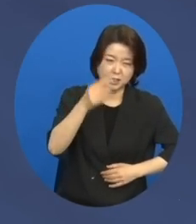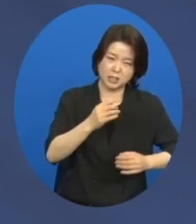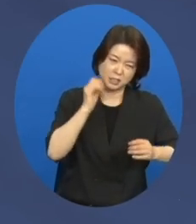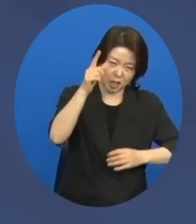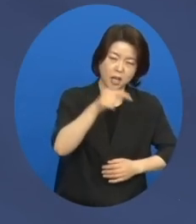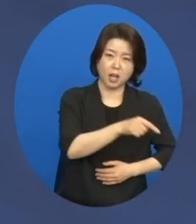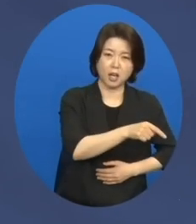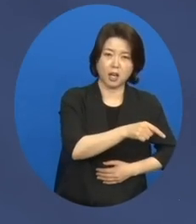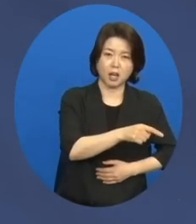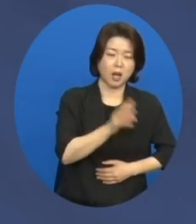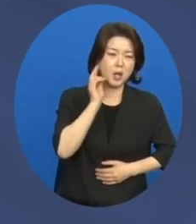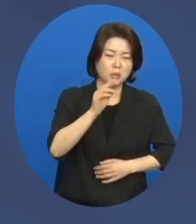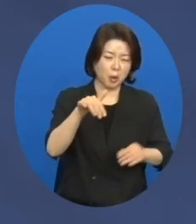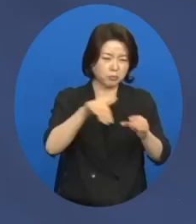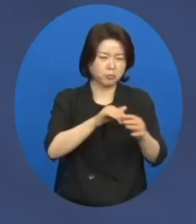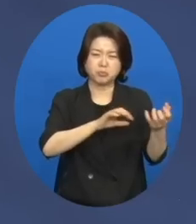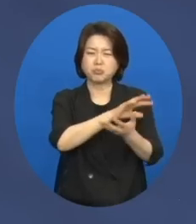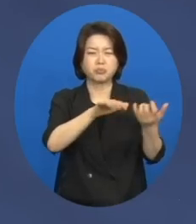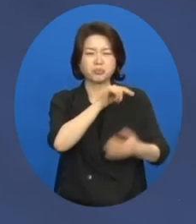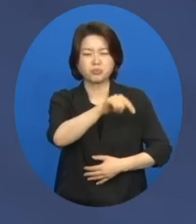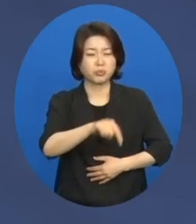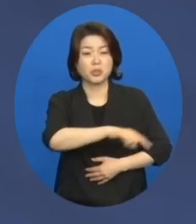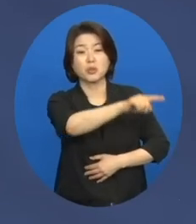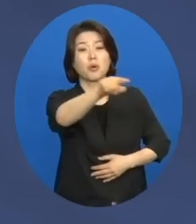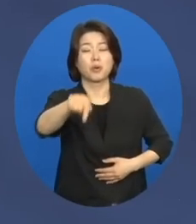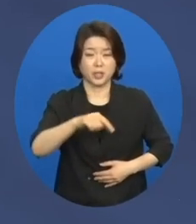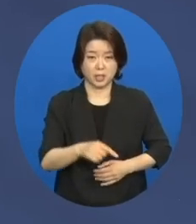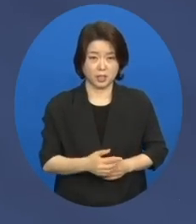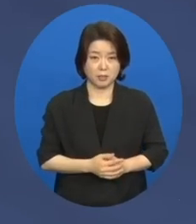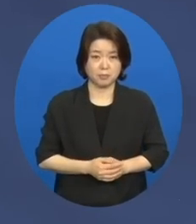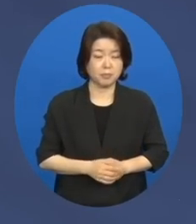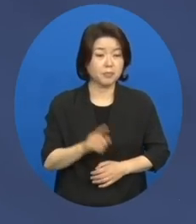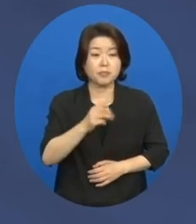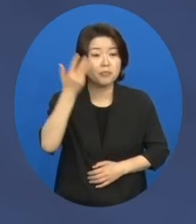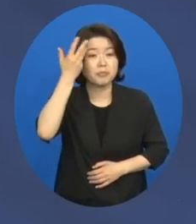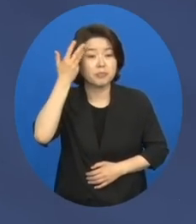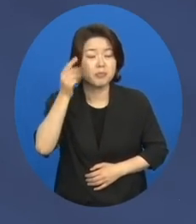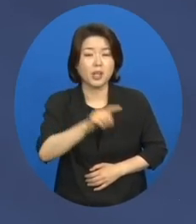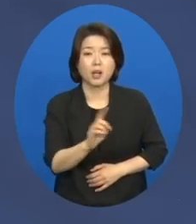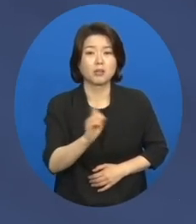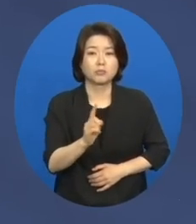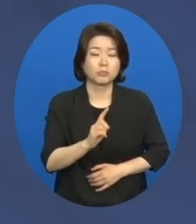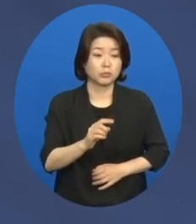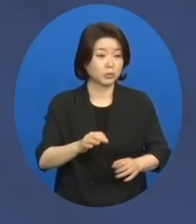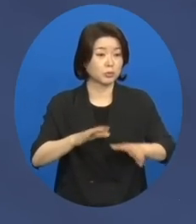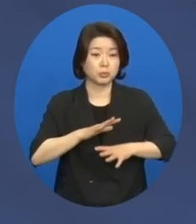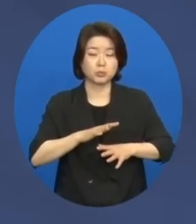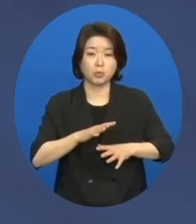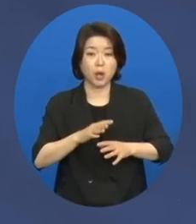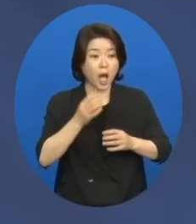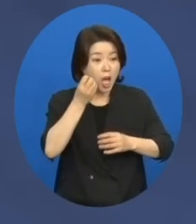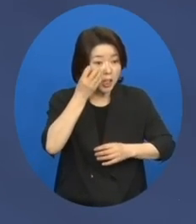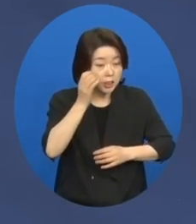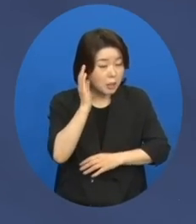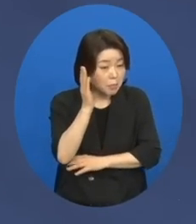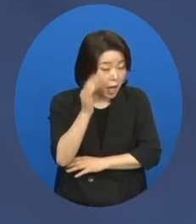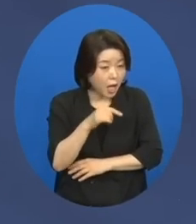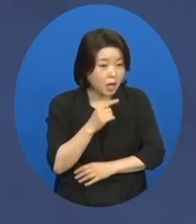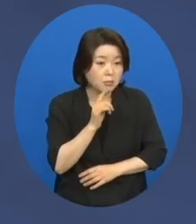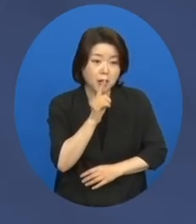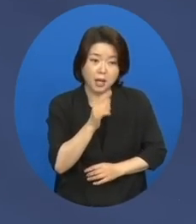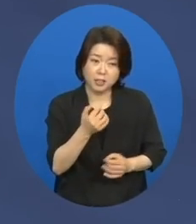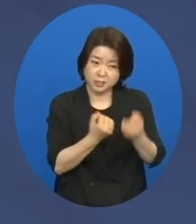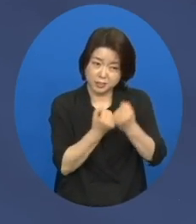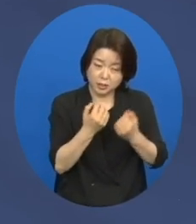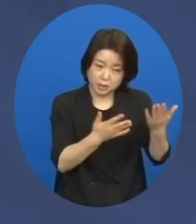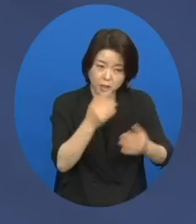그리고 너무 문화 혼잡한 문화 속에 있는 너희에게 무슨 철학으로 무슨 놀라운 신비한 걸로 너희를 설득할까